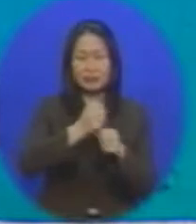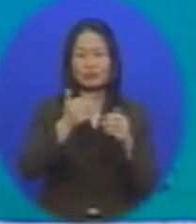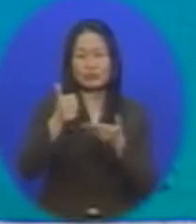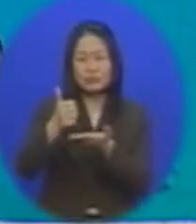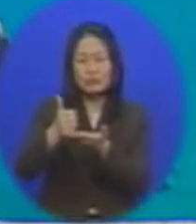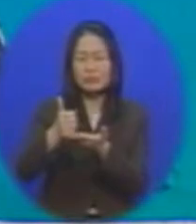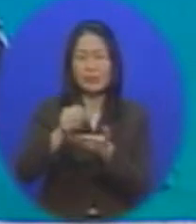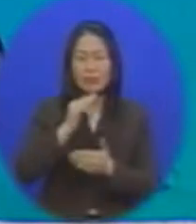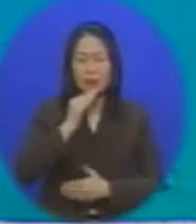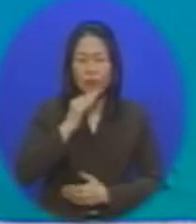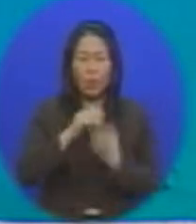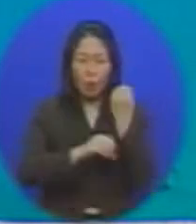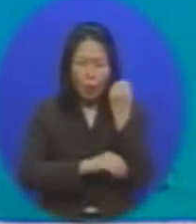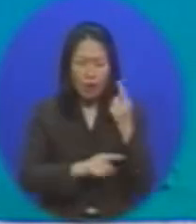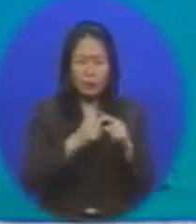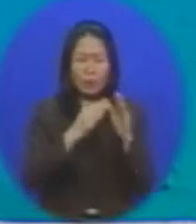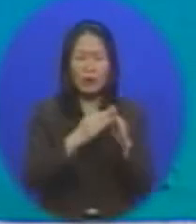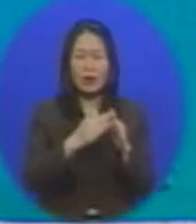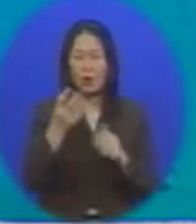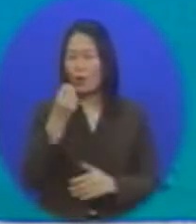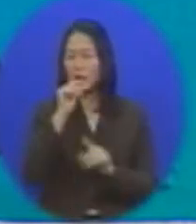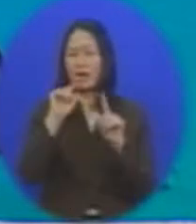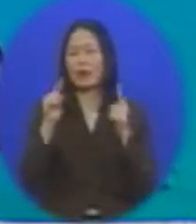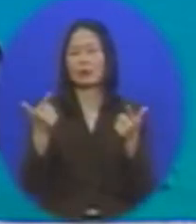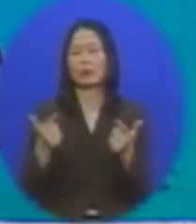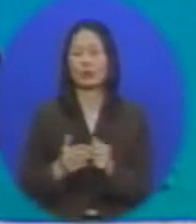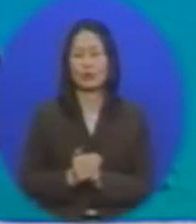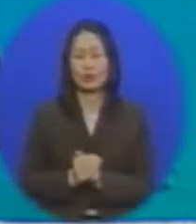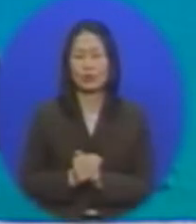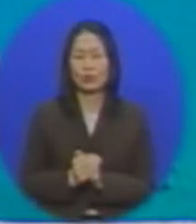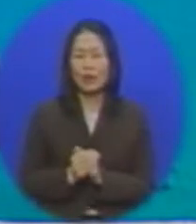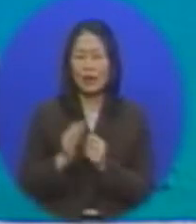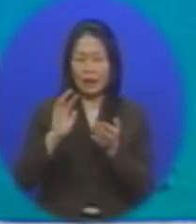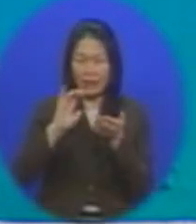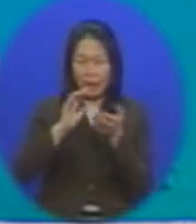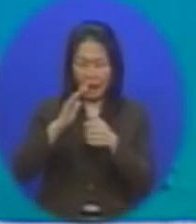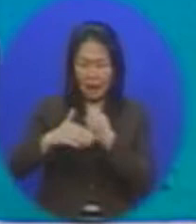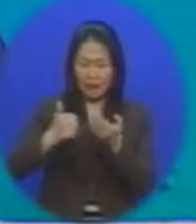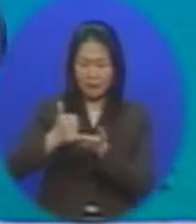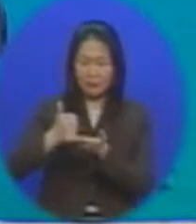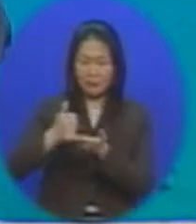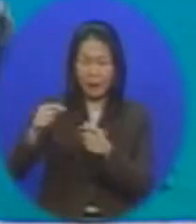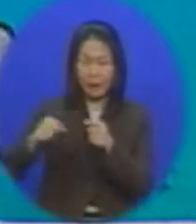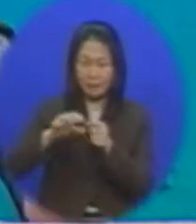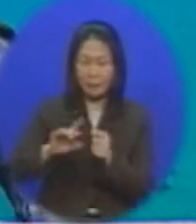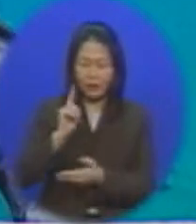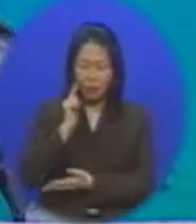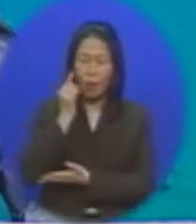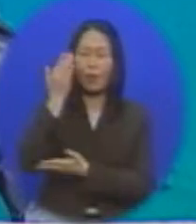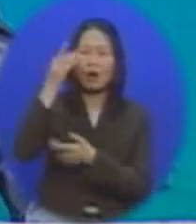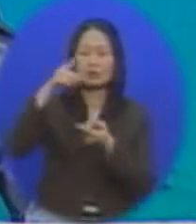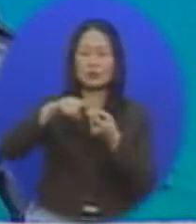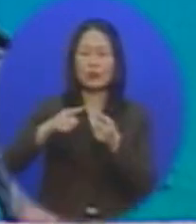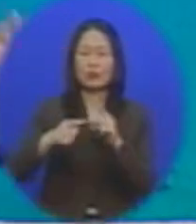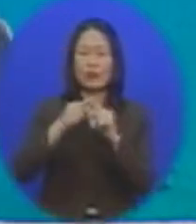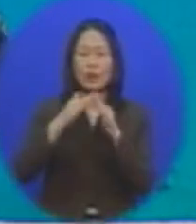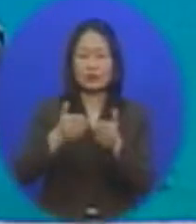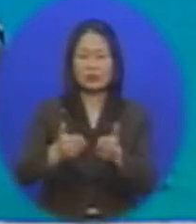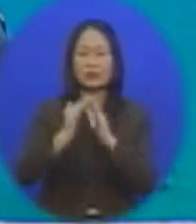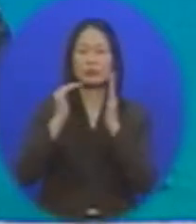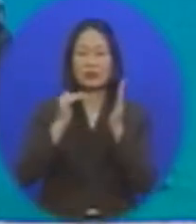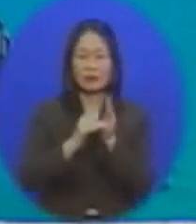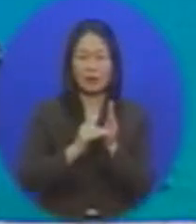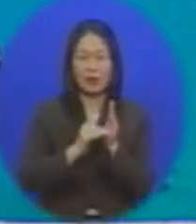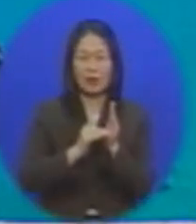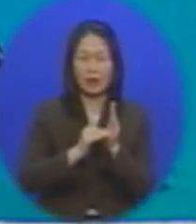예수님이 본래 거룩한 게 아니고 그리고 하나님 앞에 영광스러운 교회를 세우셨다 는 키도